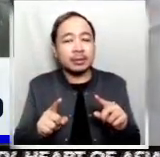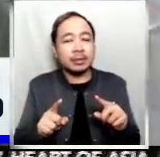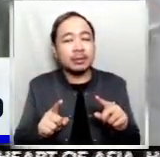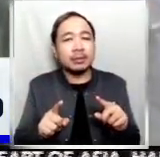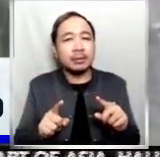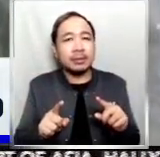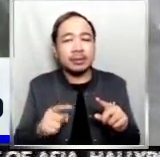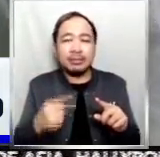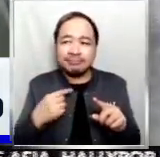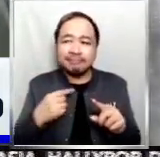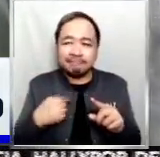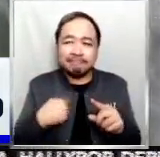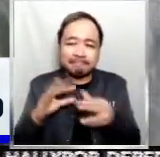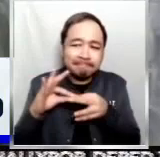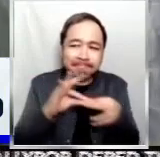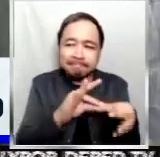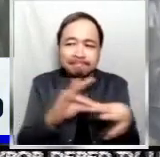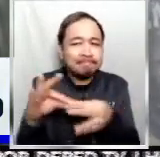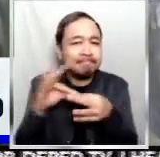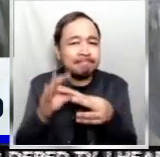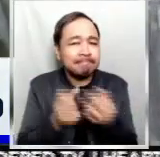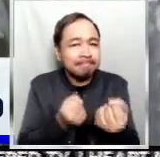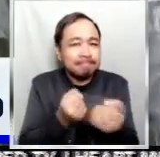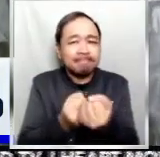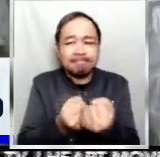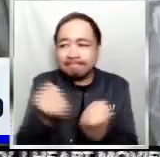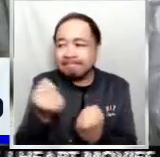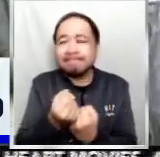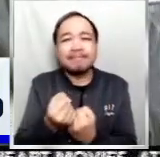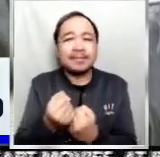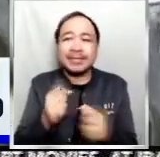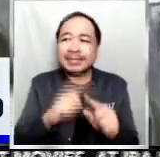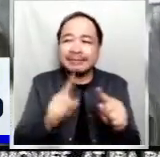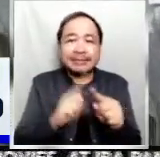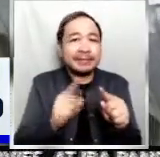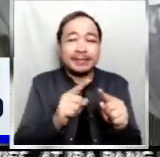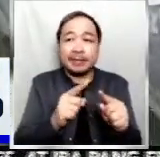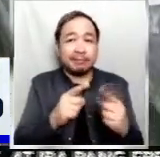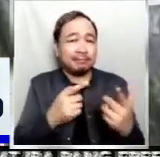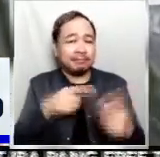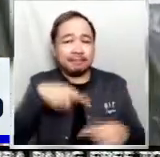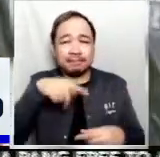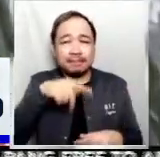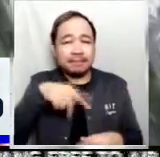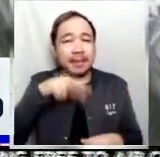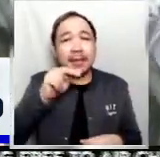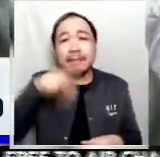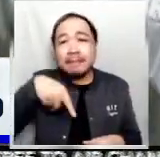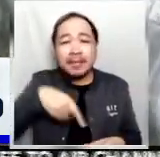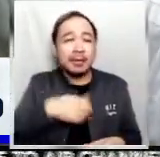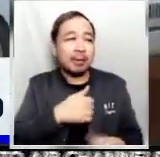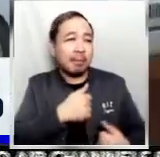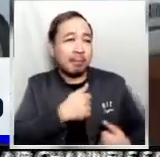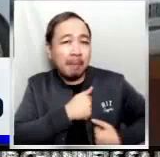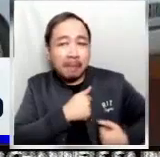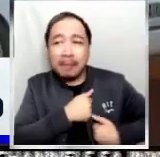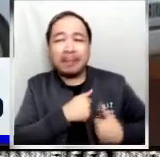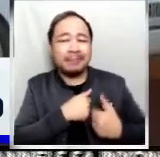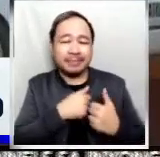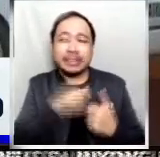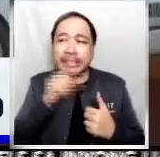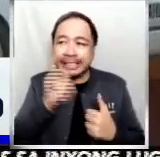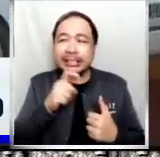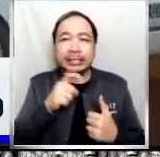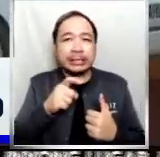tulong-tulong ng mga kasama natin, ng mga rescuers, mga PNP, mga lahat na, kailangan natin habulin.